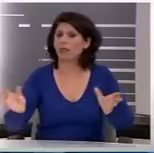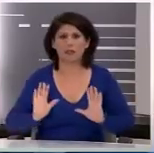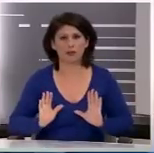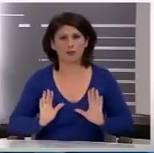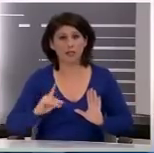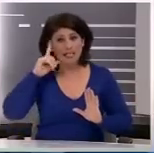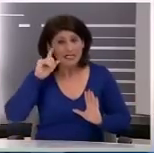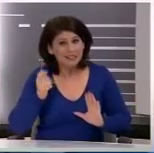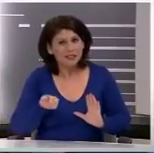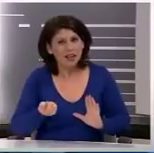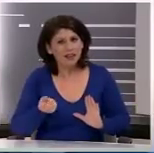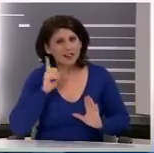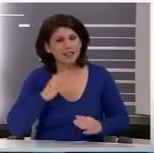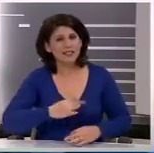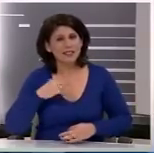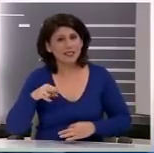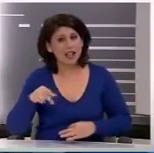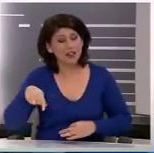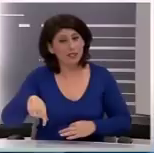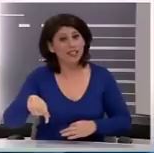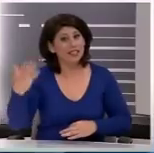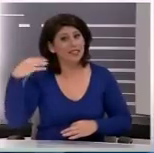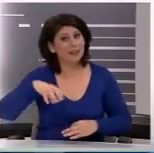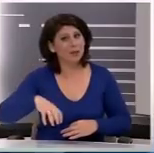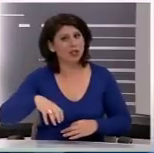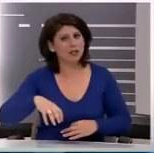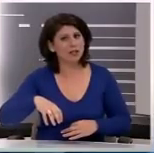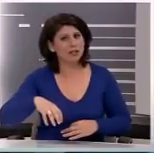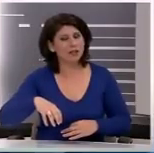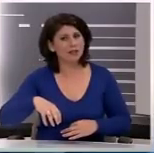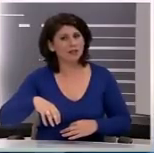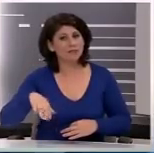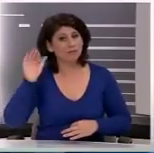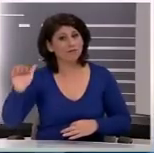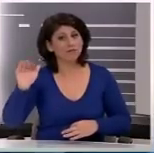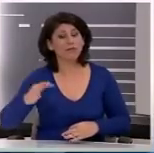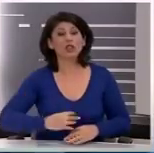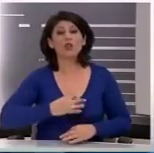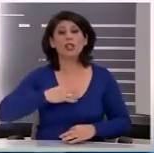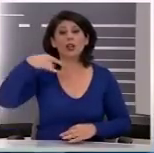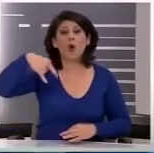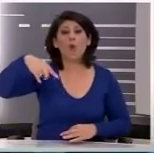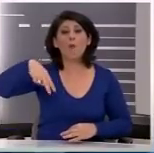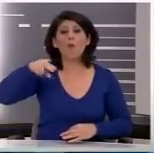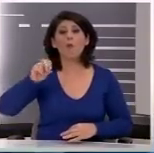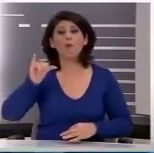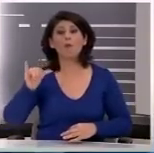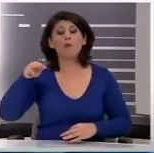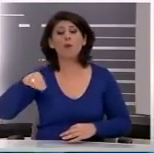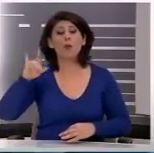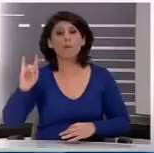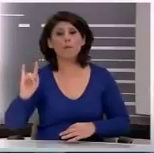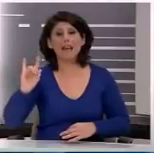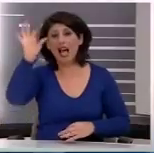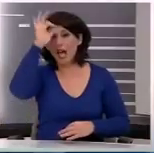Ξέρετε τι έγινε, κυρίες και κύριοι συνάδελφοι, εκείνη την περίοδο. Καλέστε λοιπόν τον κύριο Πλουμή, έναν άξιο και λαμπρό